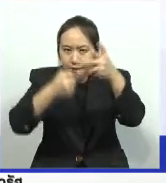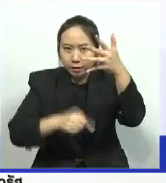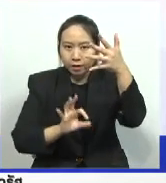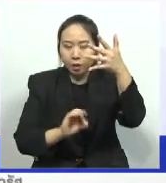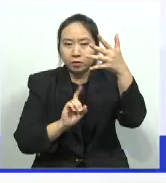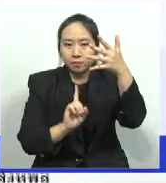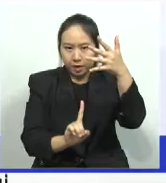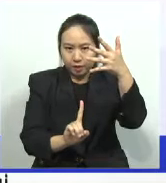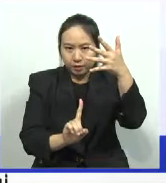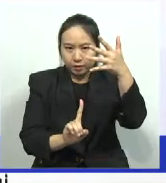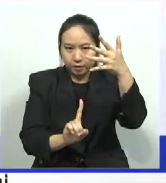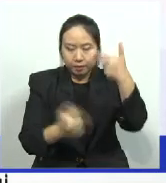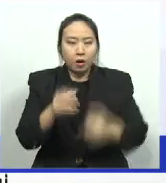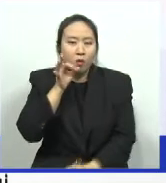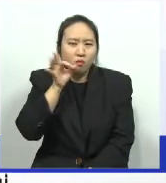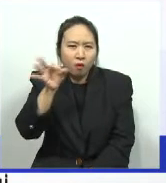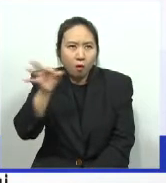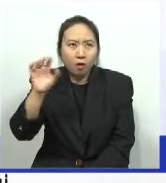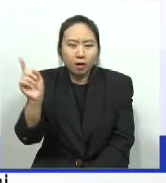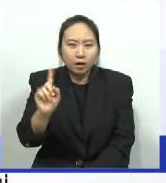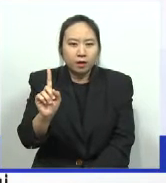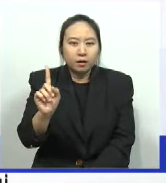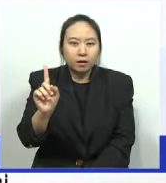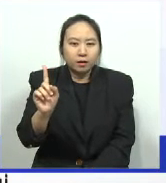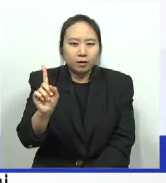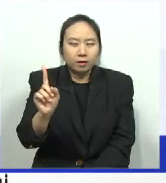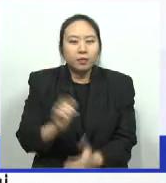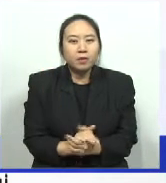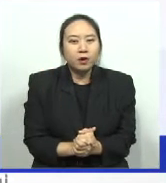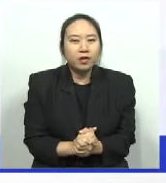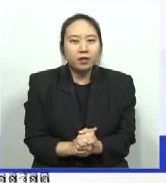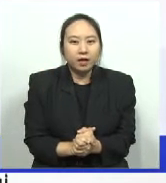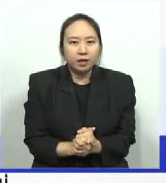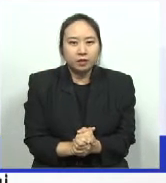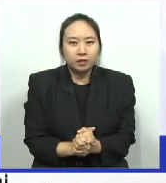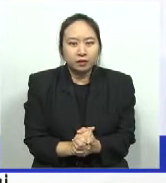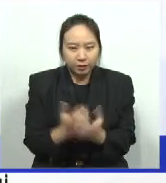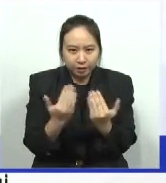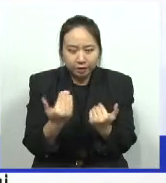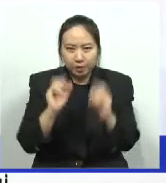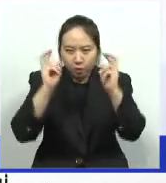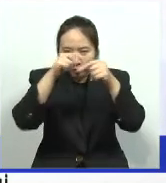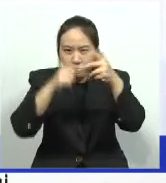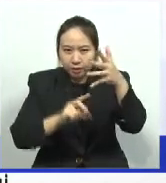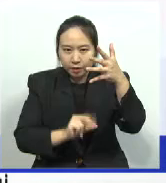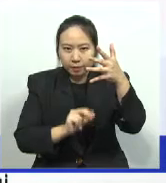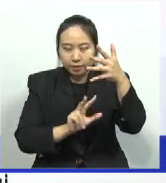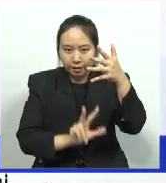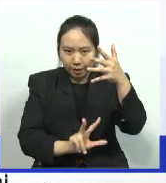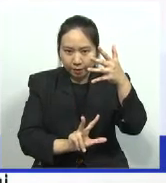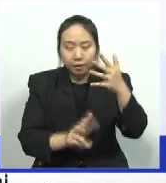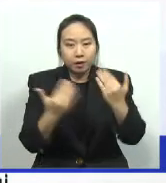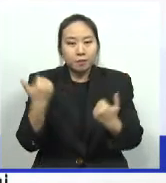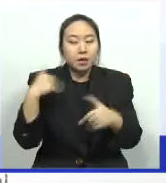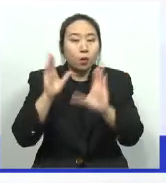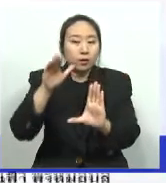โดยเป็นเรื่องร้องเรียนเกี่ยวกับการปฏิบัติหน้าที่ของกรรมการประจำหน่วย33เรื่องและเรื่อง